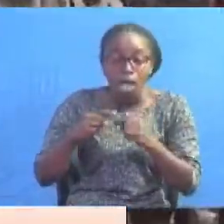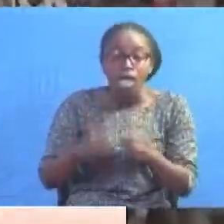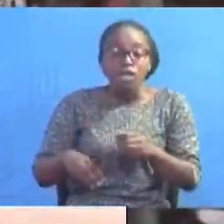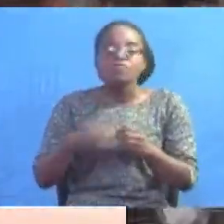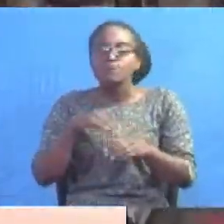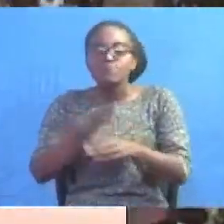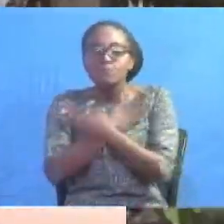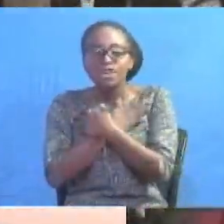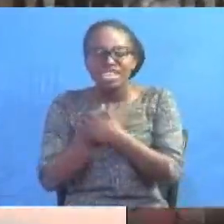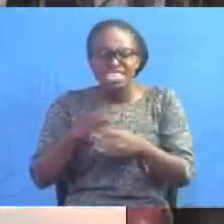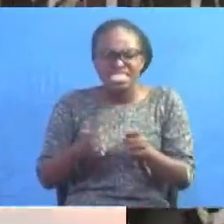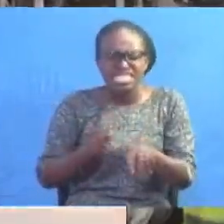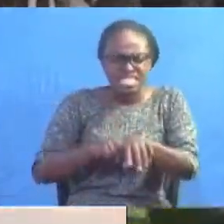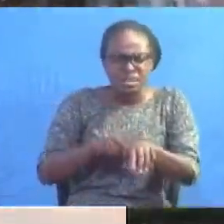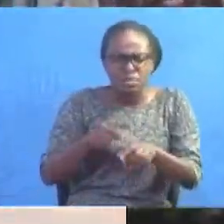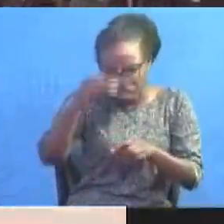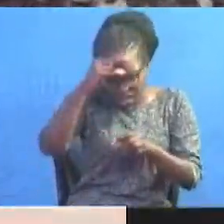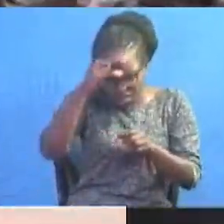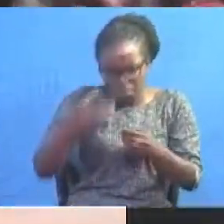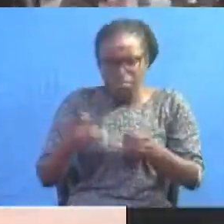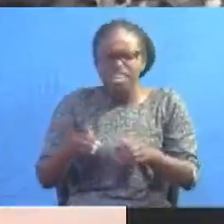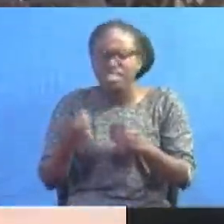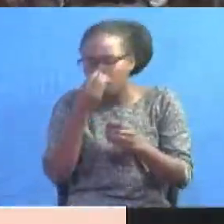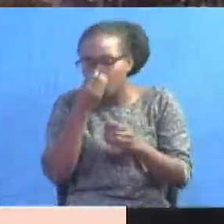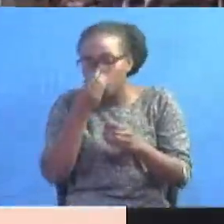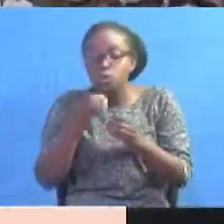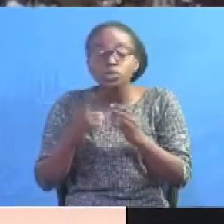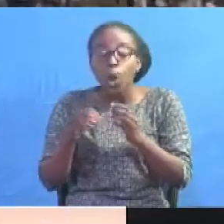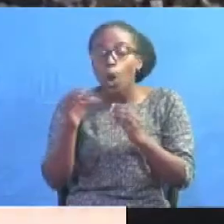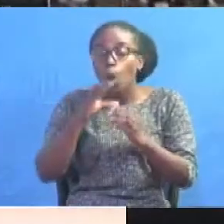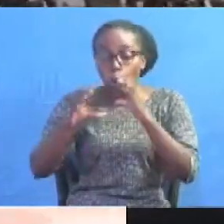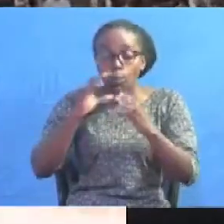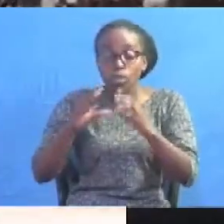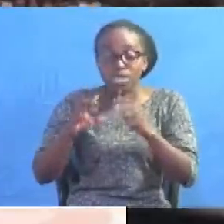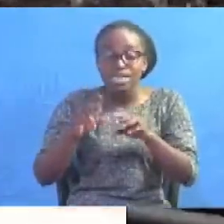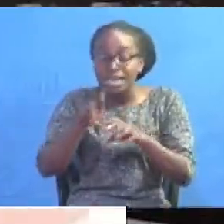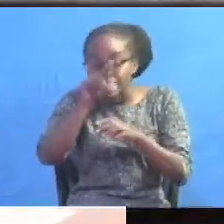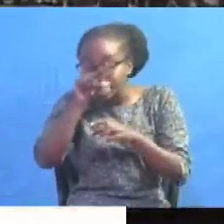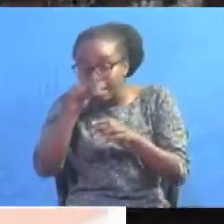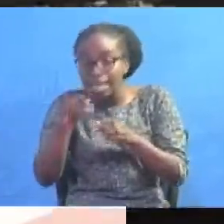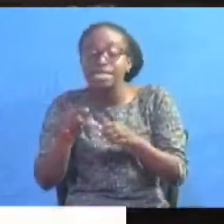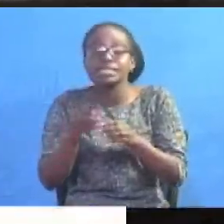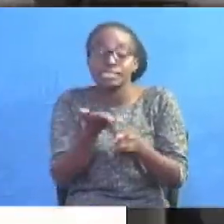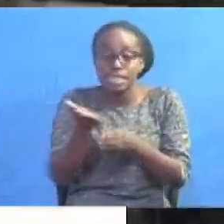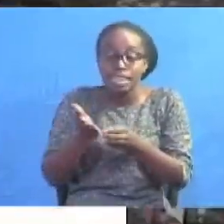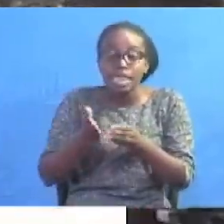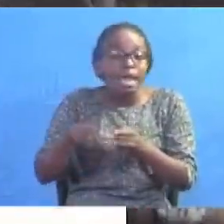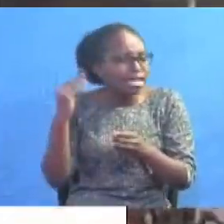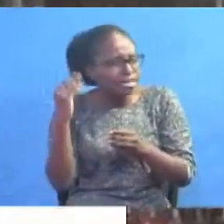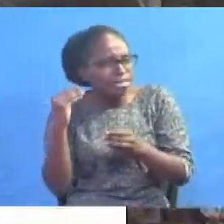tawala. Aidha, Ijumaa Rais William Ruto alizungumza na wanarika kupitia mtandao wa X, ambapo alisikiza mapendekezo